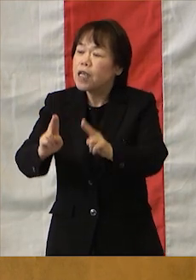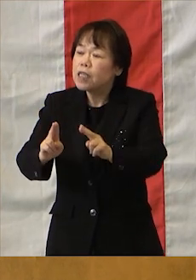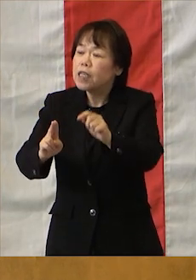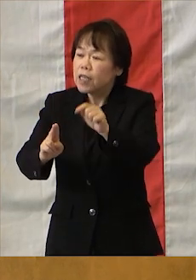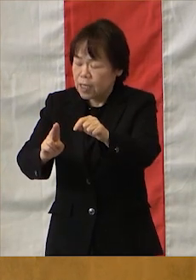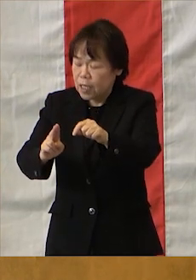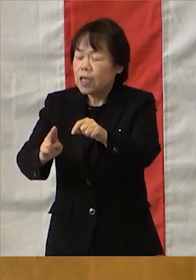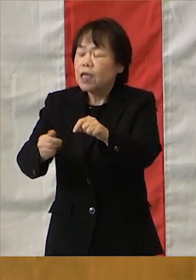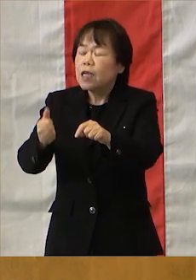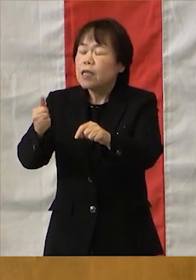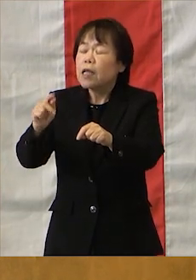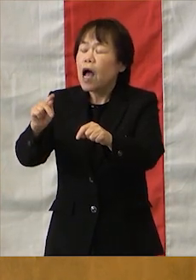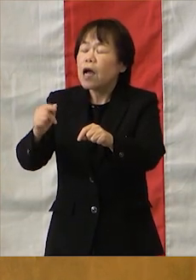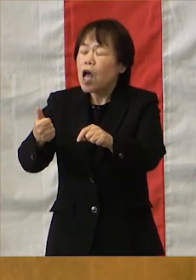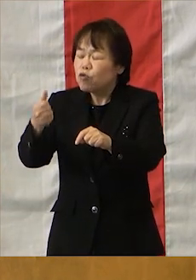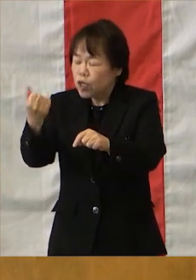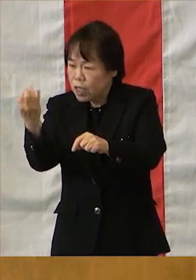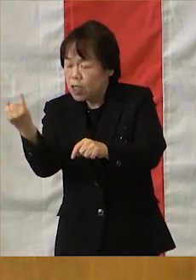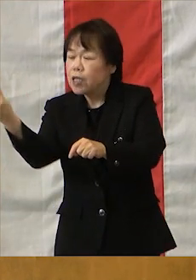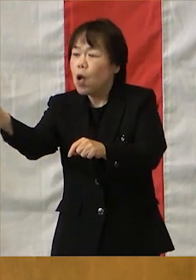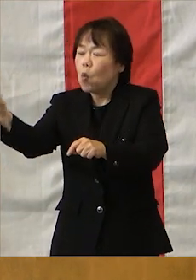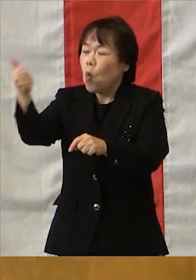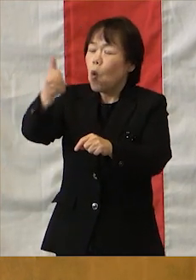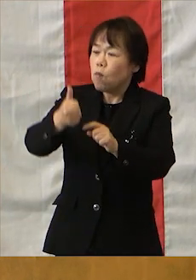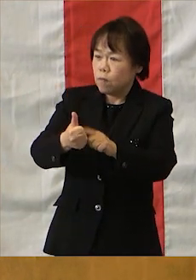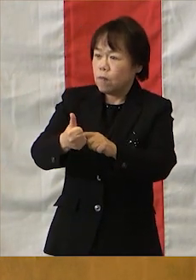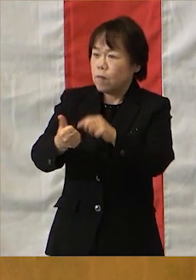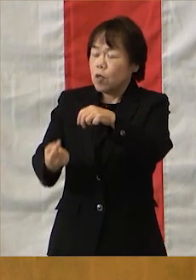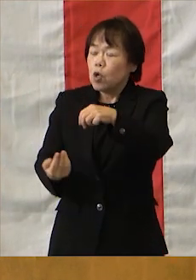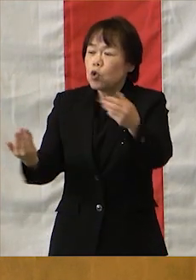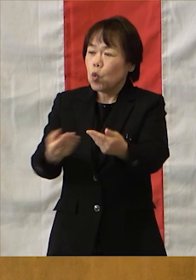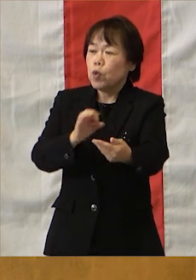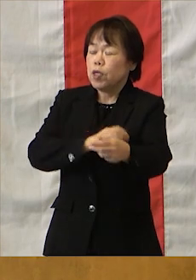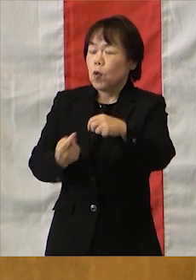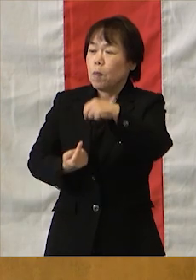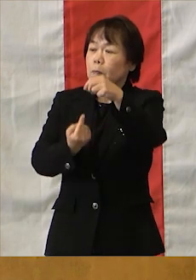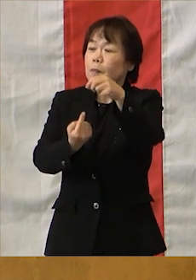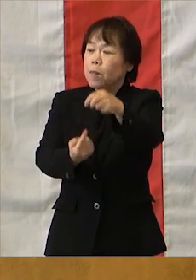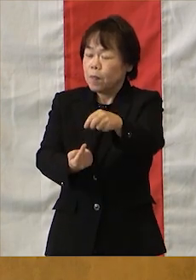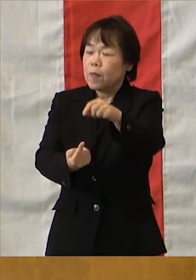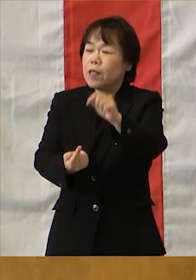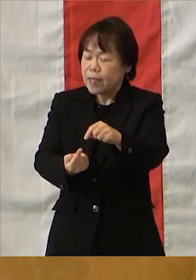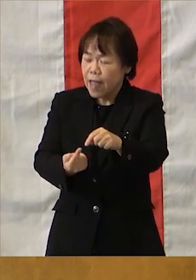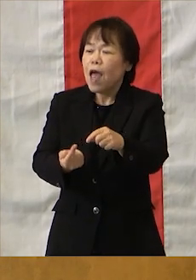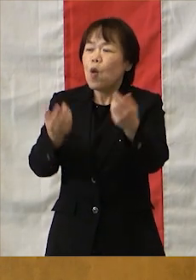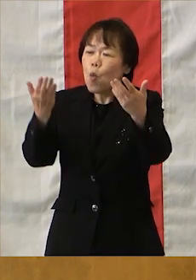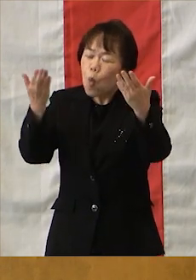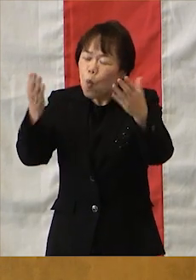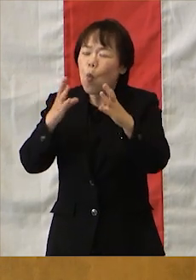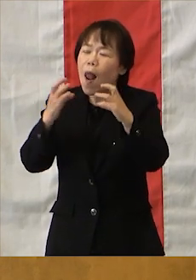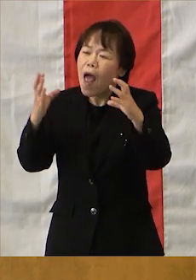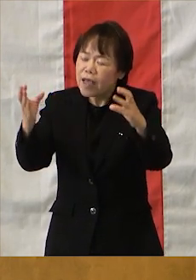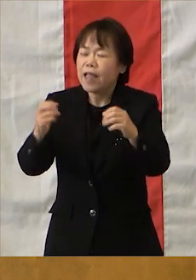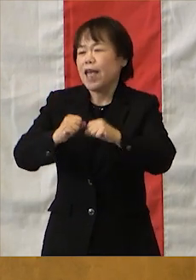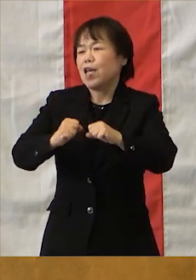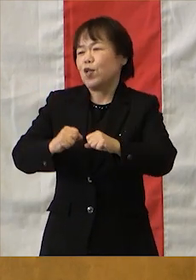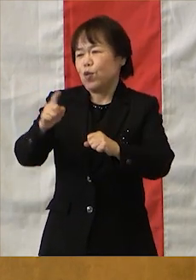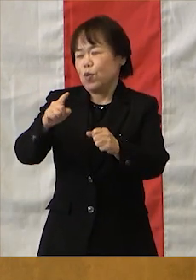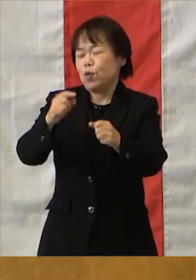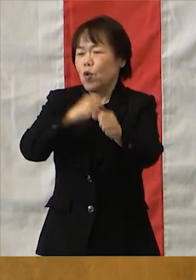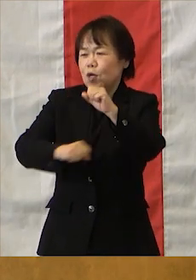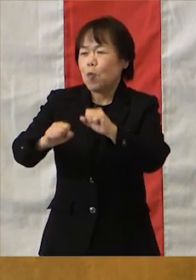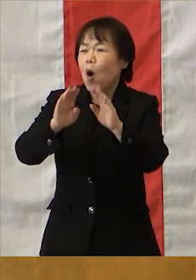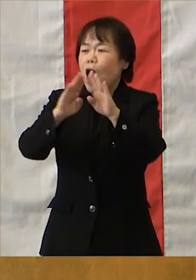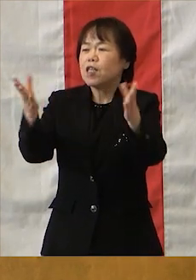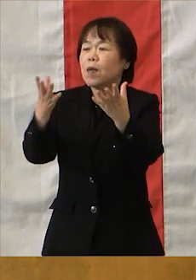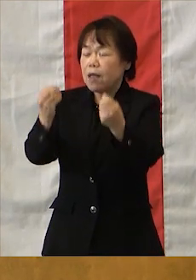迎え笑いの力で地域を元気にとる取り組みもスタートさせました横須賀商工会議